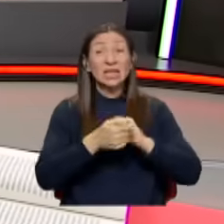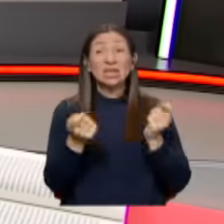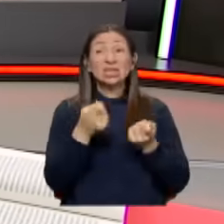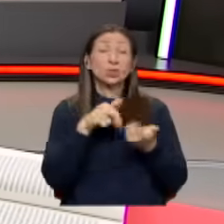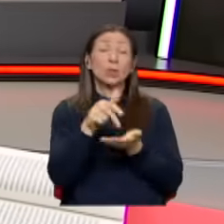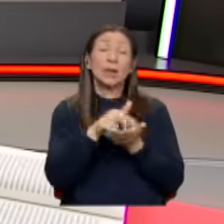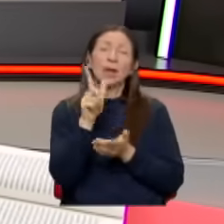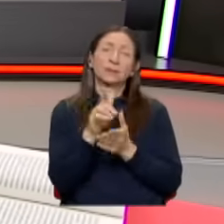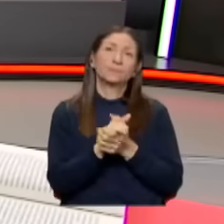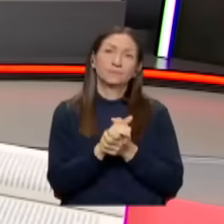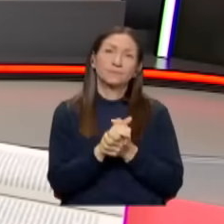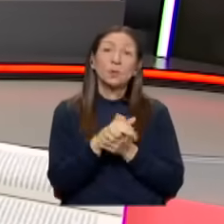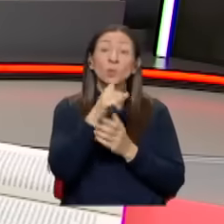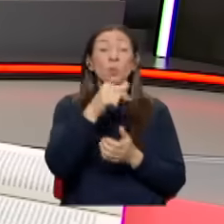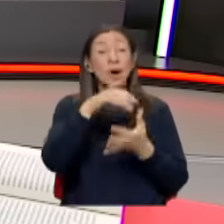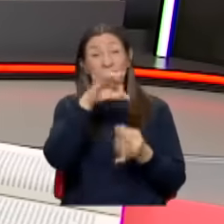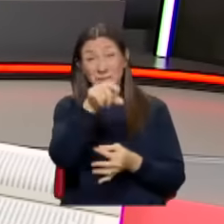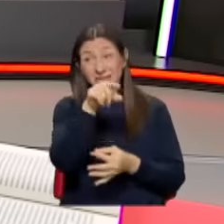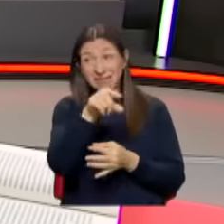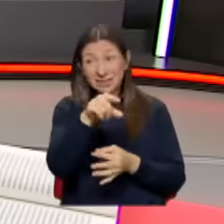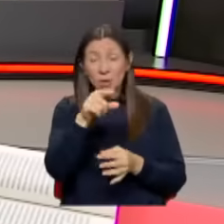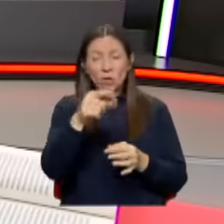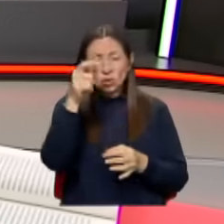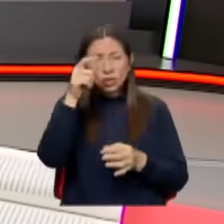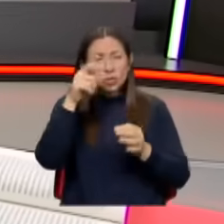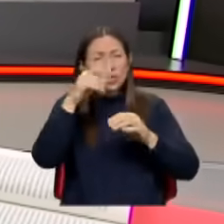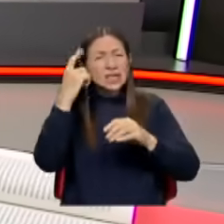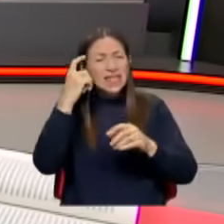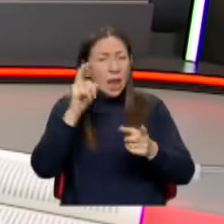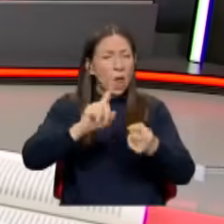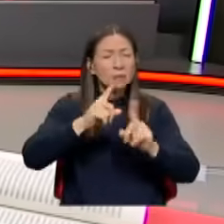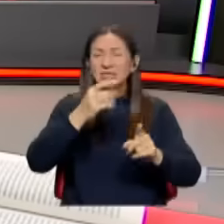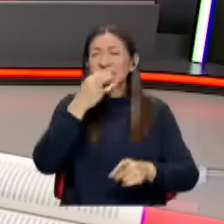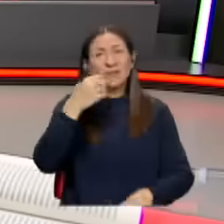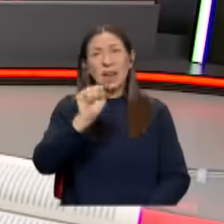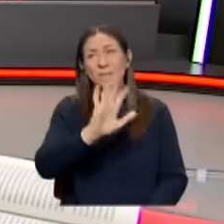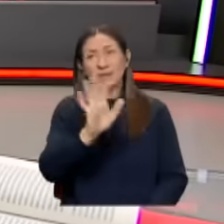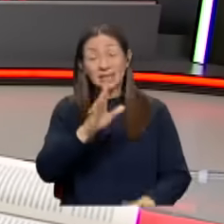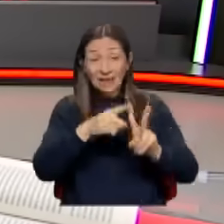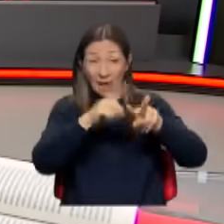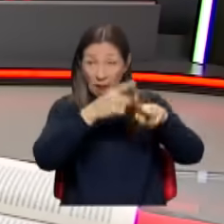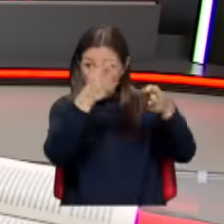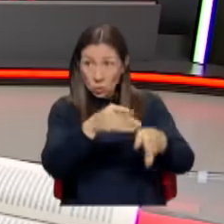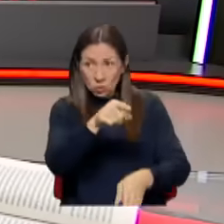hareket etmek lazım. Bu adamın böyle ülke yönetmesine müsaade edilemez. Netanyahu'dan bahsediyorum.